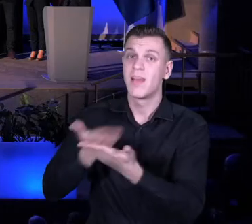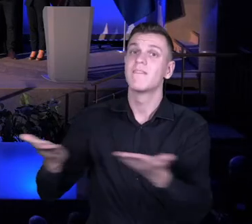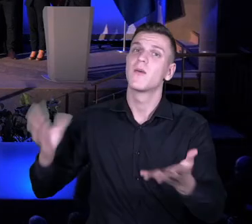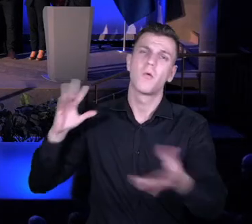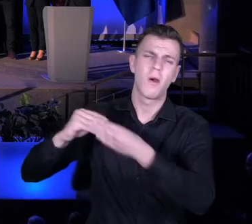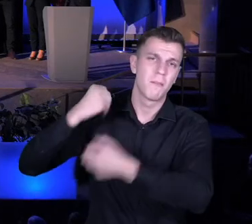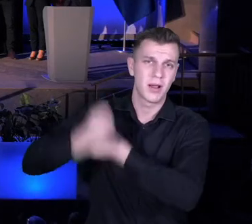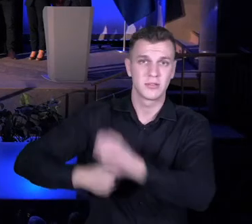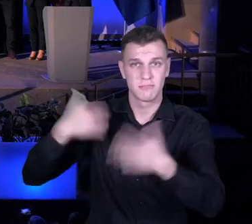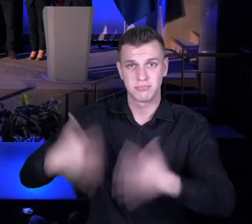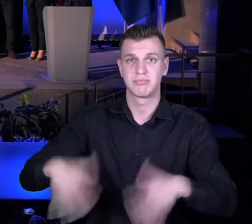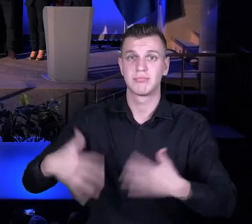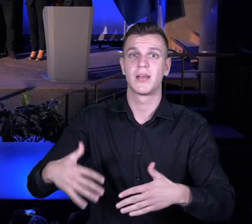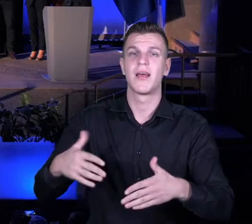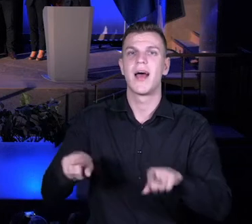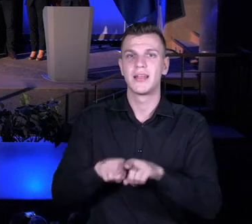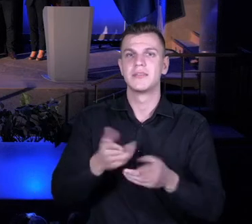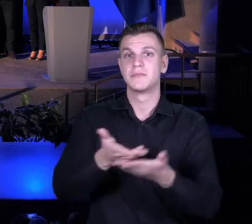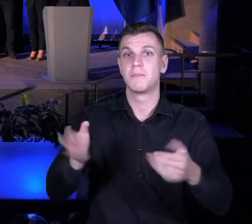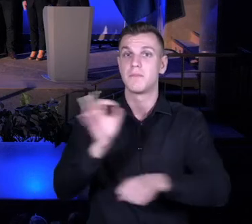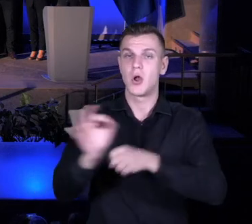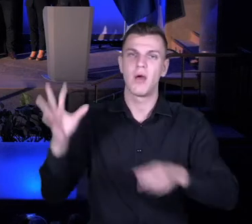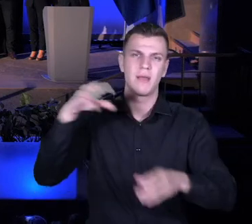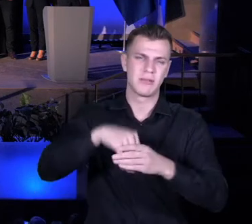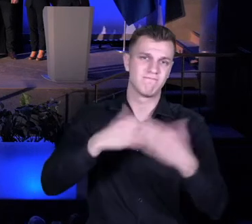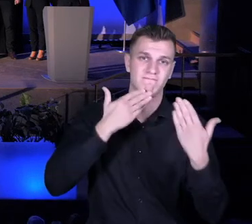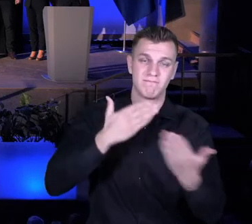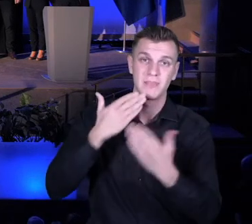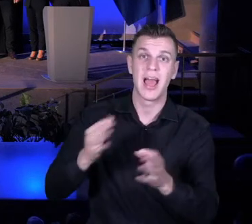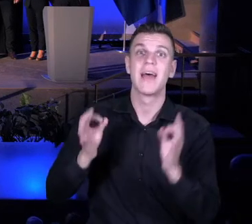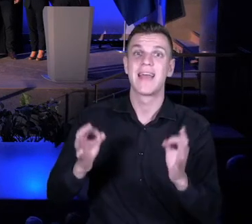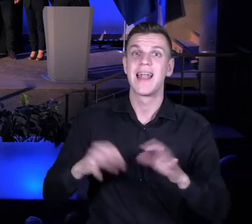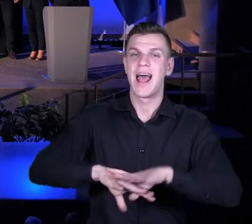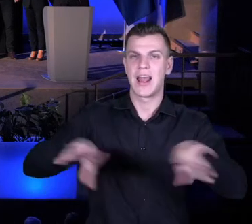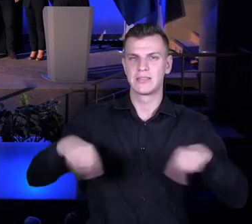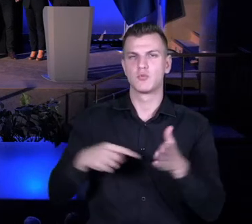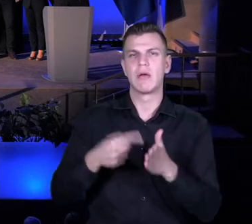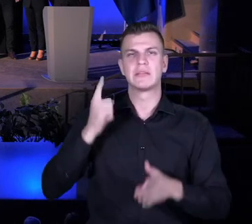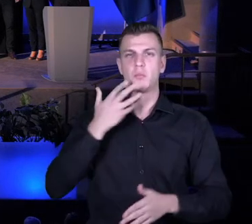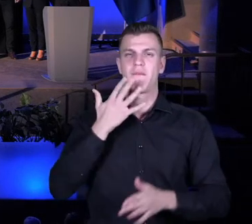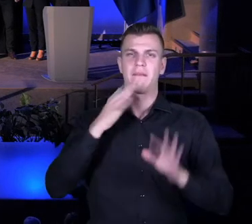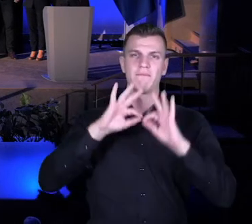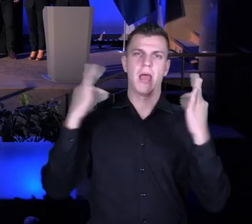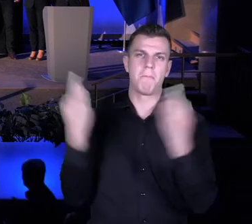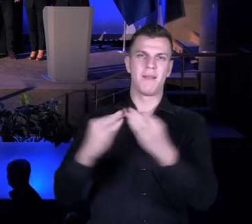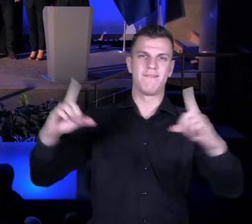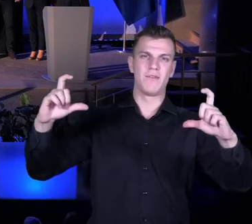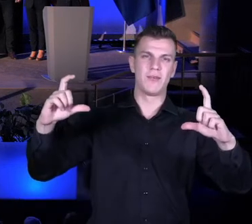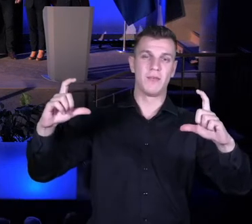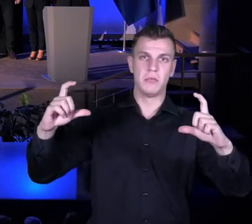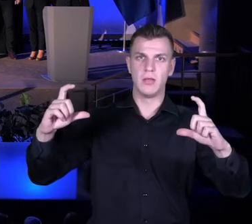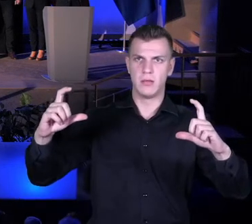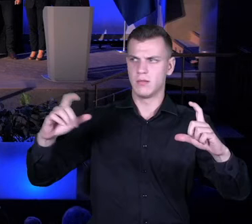dla wszystkich dyrektorek i dyrektorów. Dziękuję bardzo. Teraz moment na family photo. Rozumiem, że się